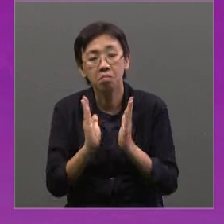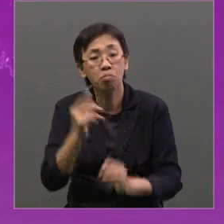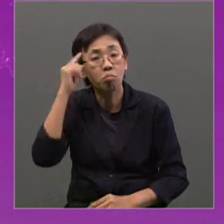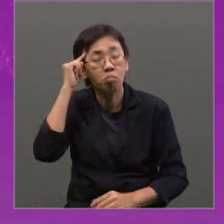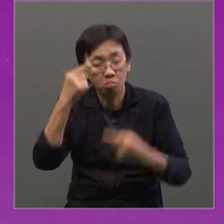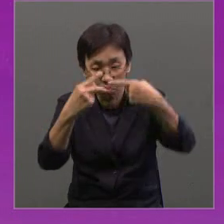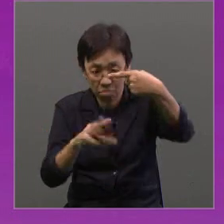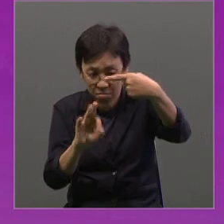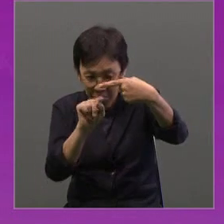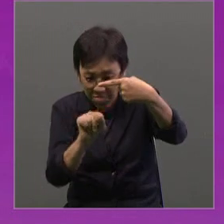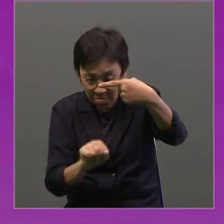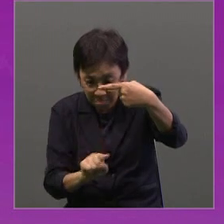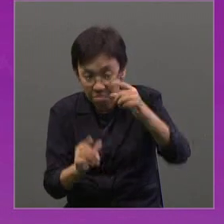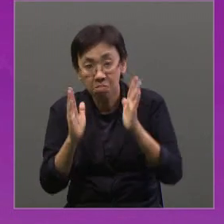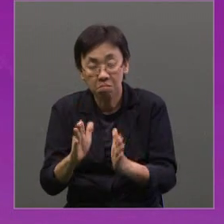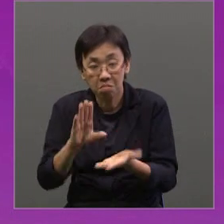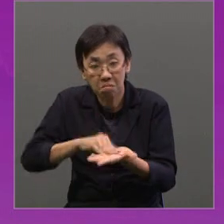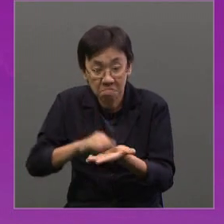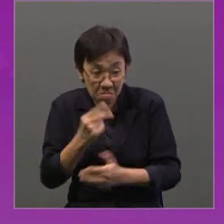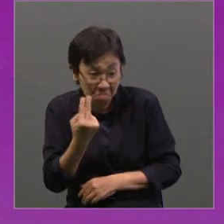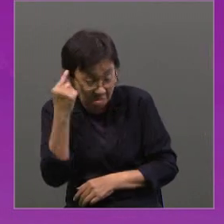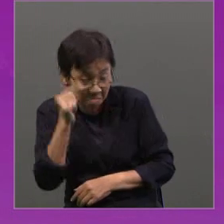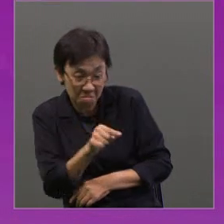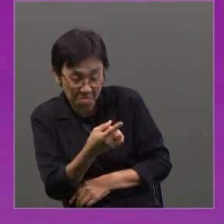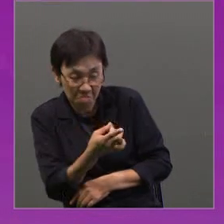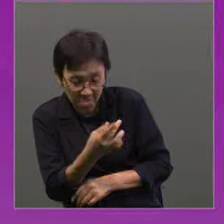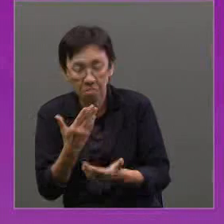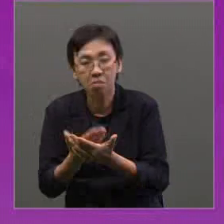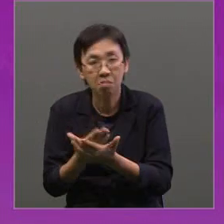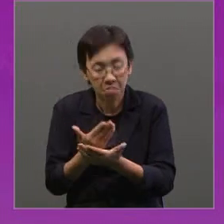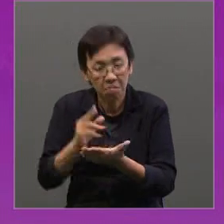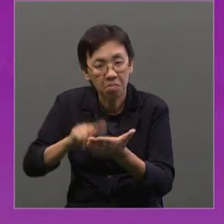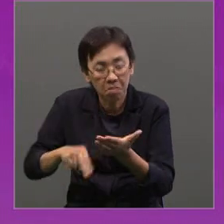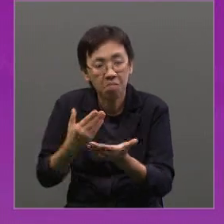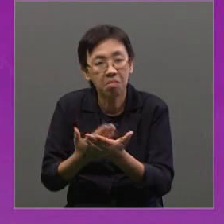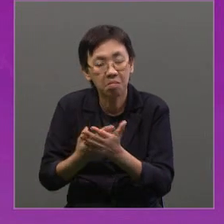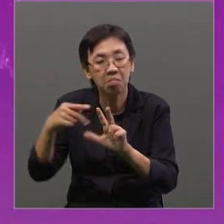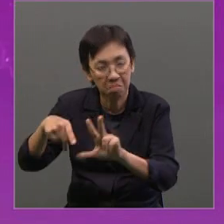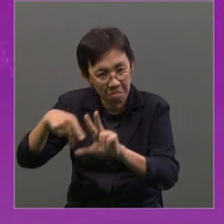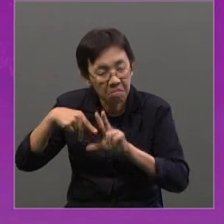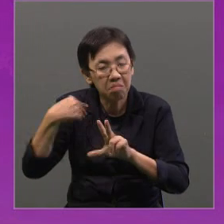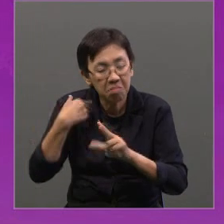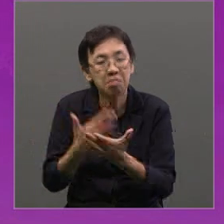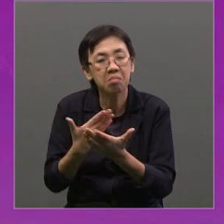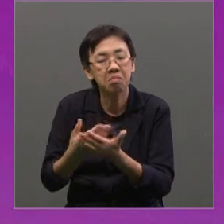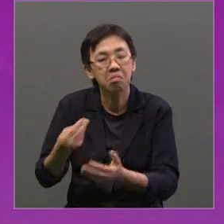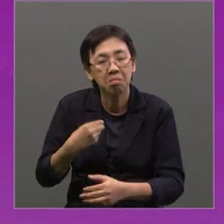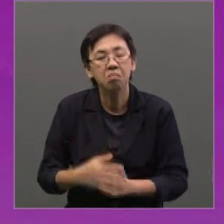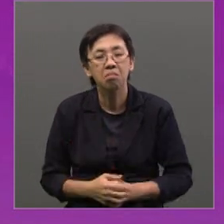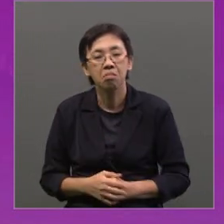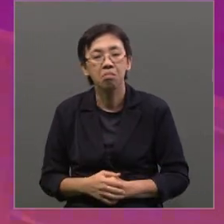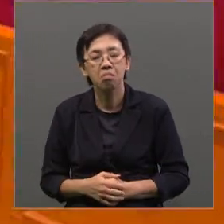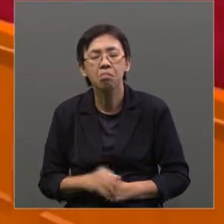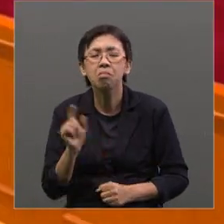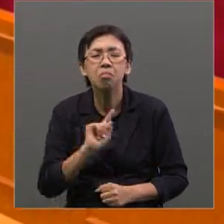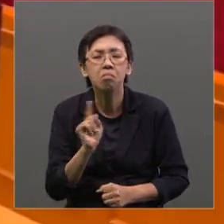จะยังไม่ทราบนะครับว่าประชาชนผู้ให้ข้อมูลแจ้งเบาะแสเนี่ยได้รับเงินค่าตอบแทน 3,000บาทด้วยนะครับในราย